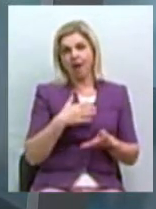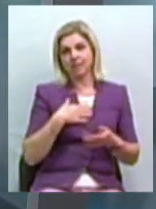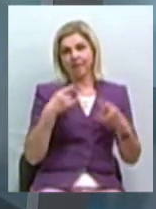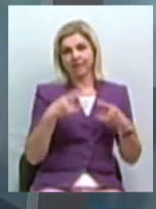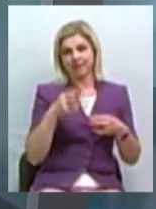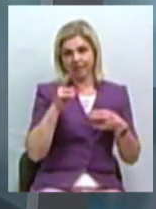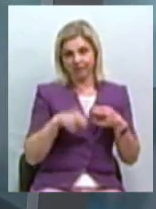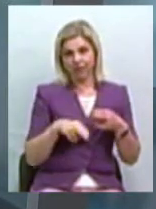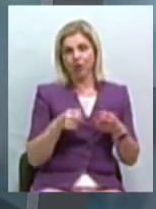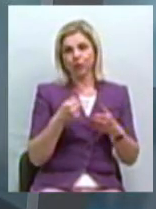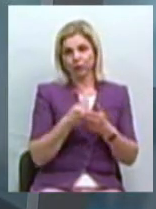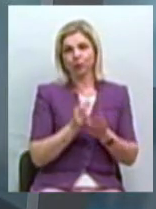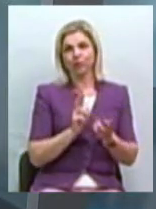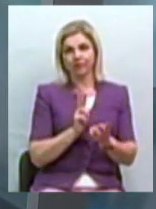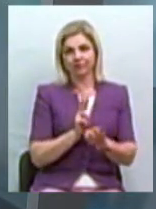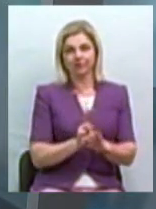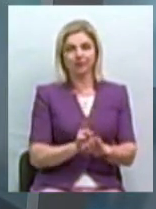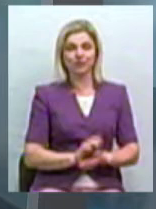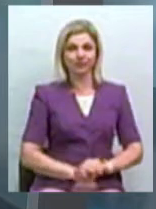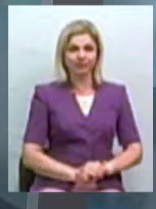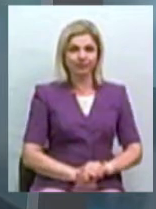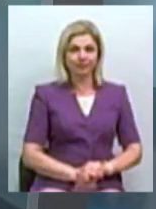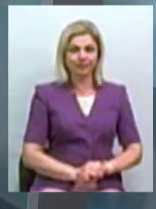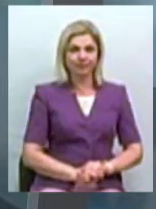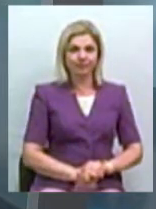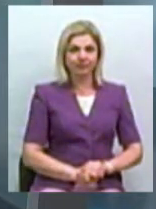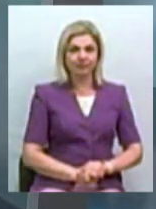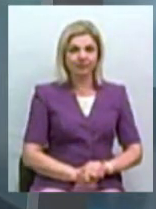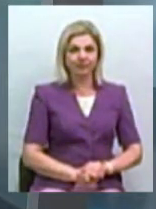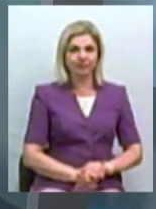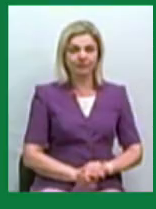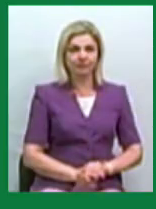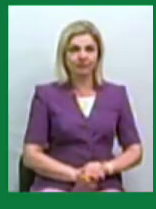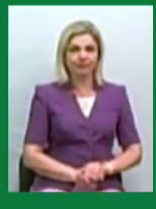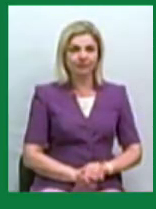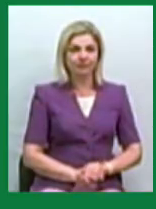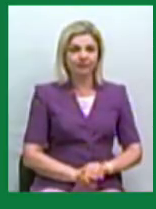ефір завершено. Яким буде наступна тема дня, підкажу наступний день. На все добре.